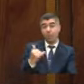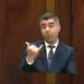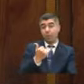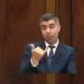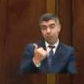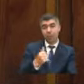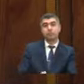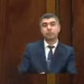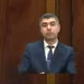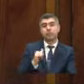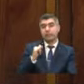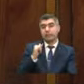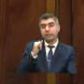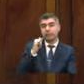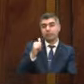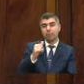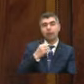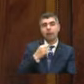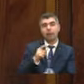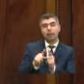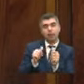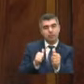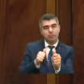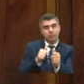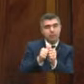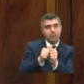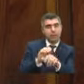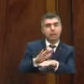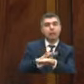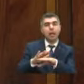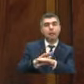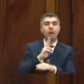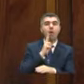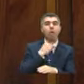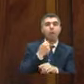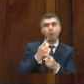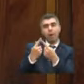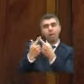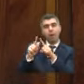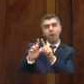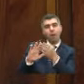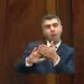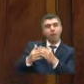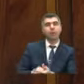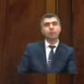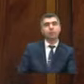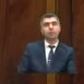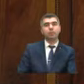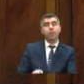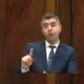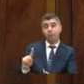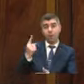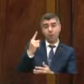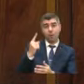بأهمية الاستمرار في النفس الاجتماعي للسياسات الحكومية بمختلف أنواعها، والتي سطرناها منذ